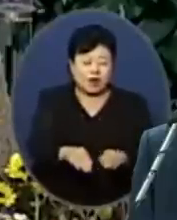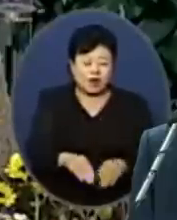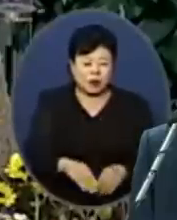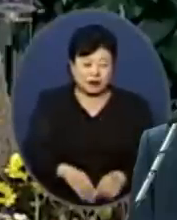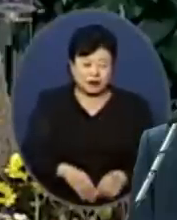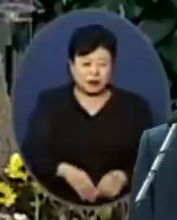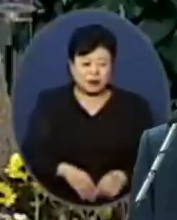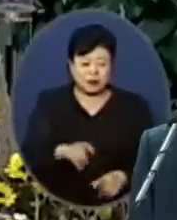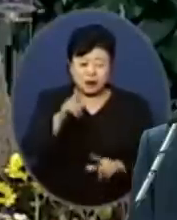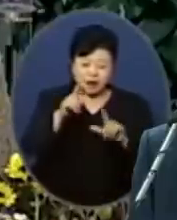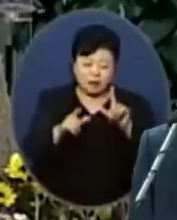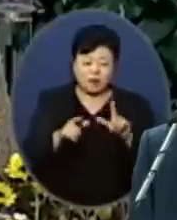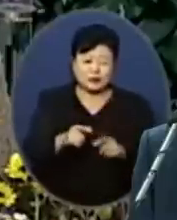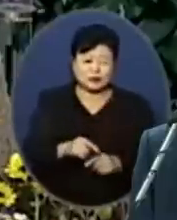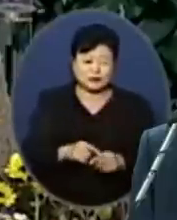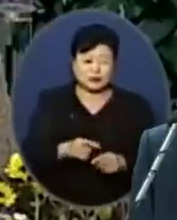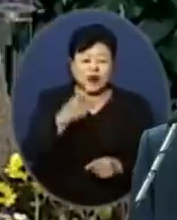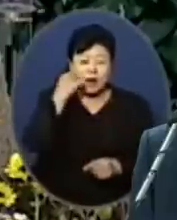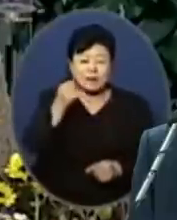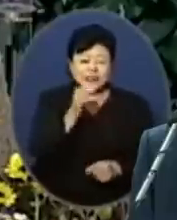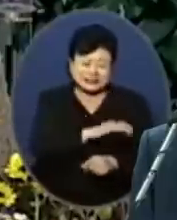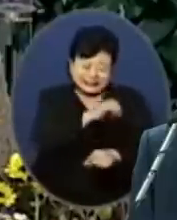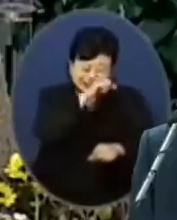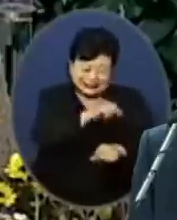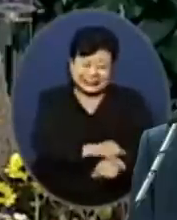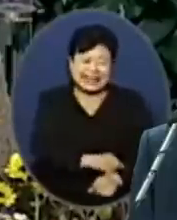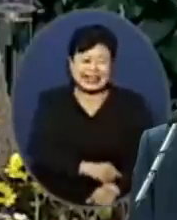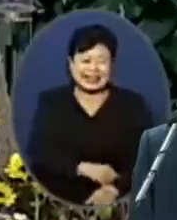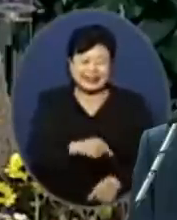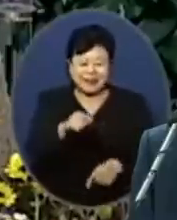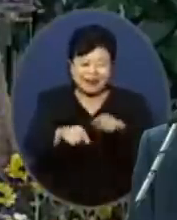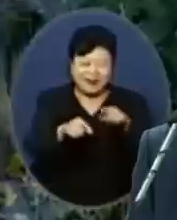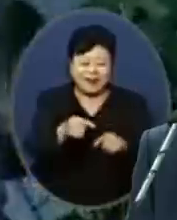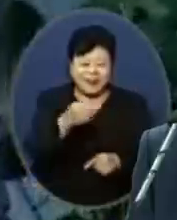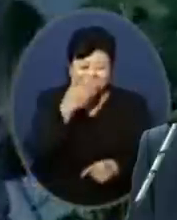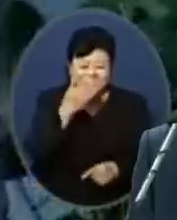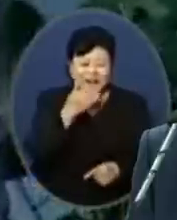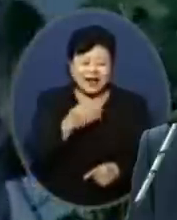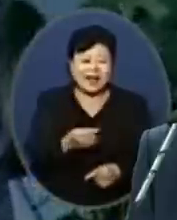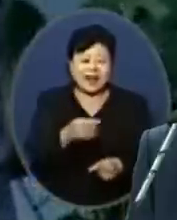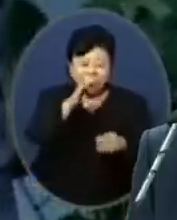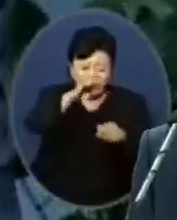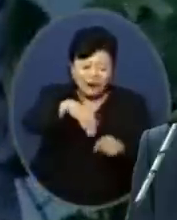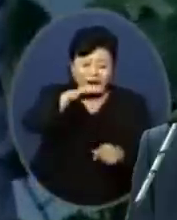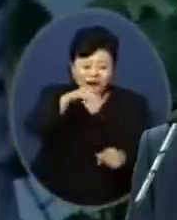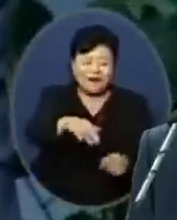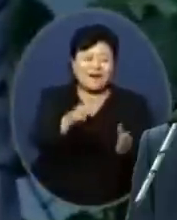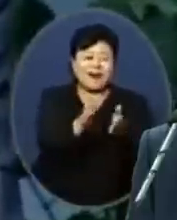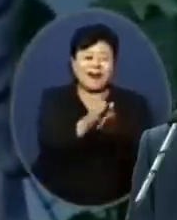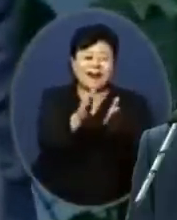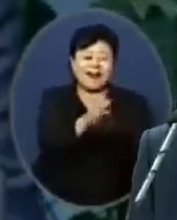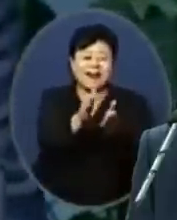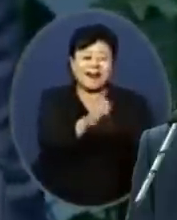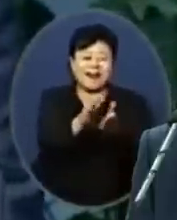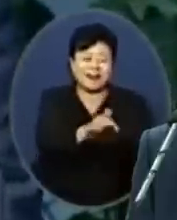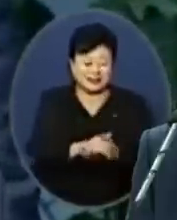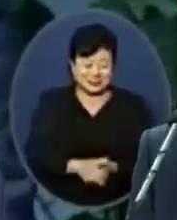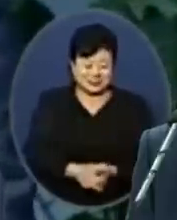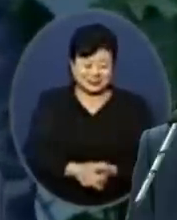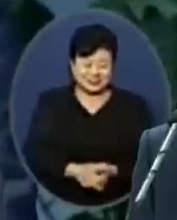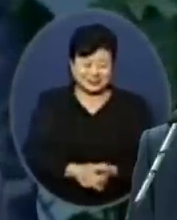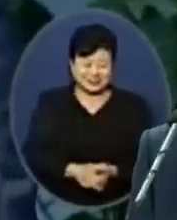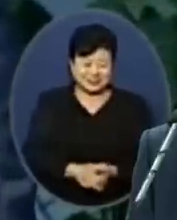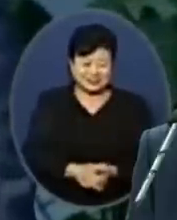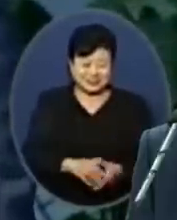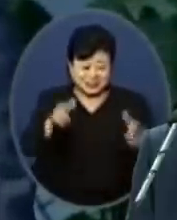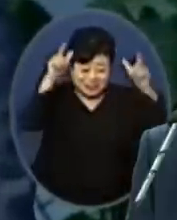너무 기특해서 아이고 우리 애기 걸었다고 걸음마 걸어오느라 걸어오느라 박수치고 하는 것입니다.